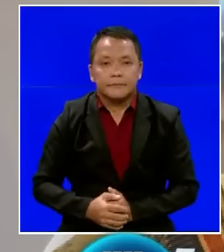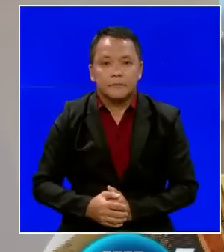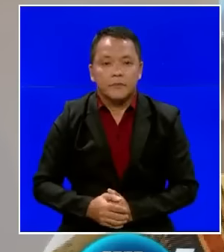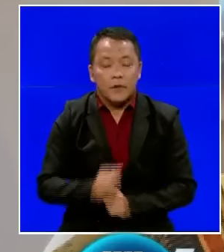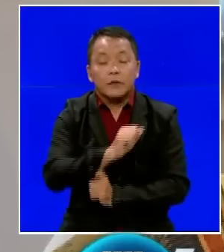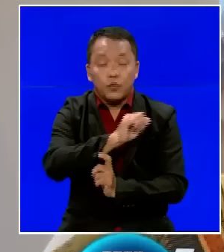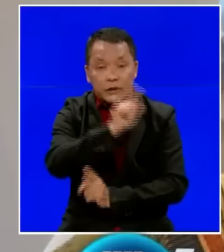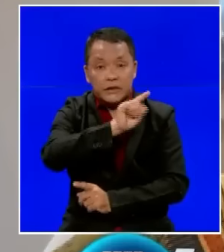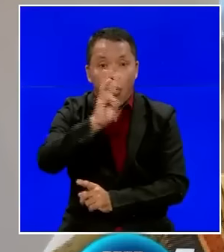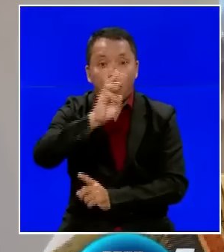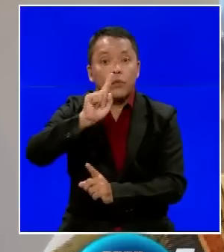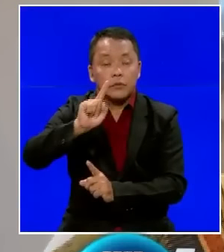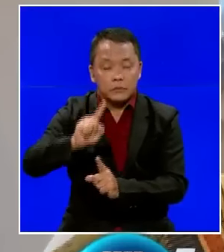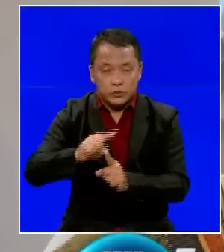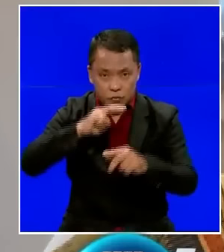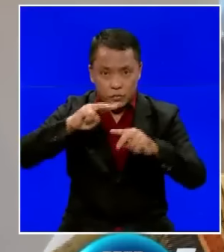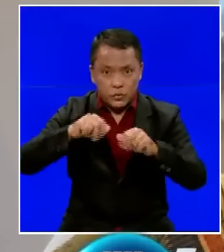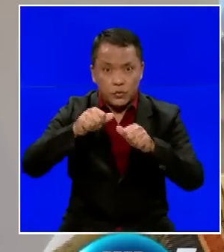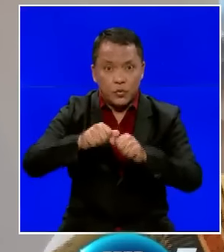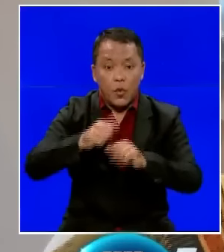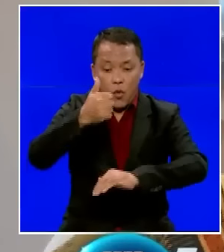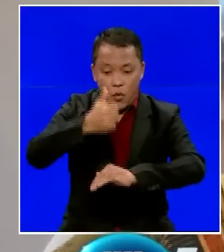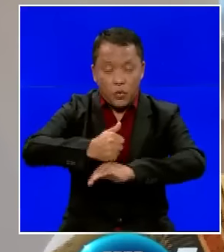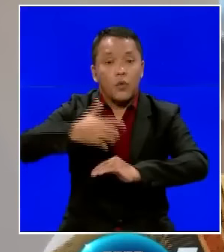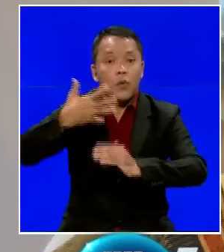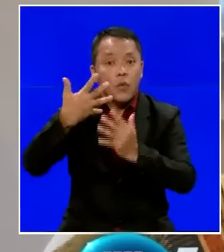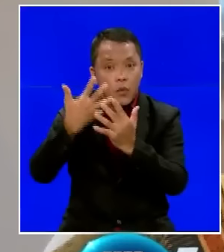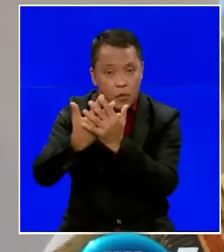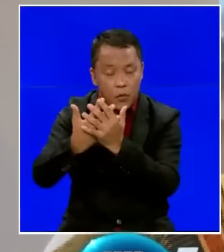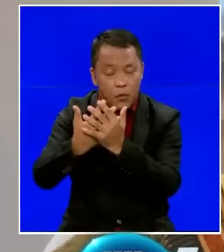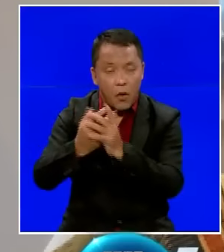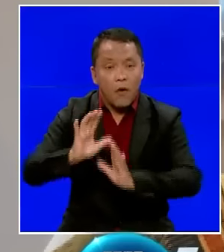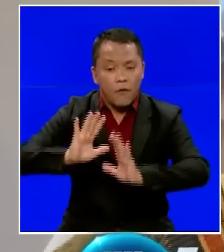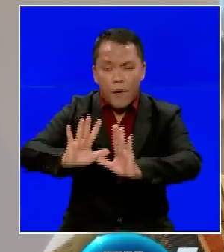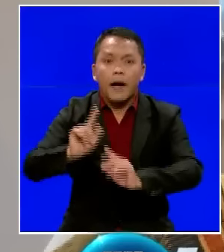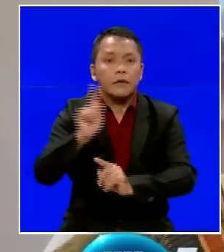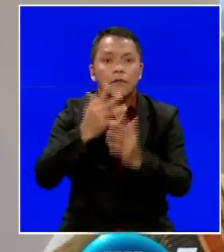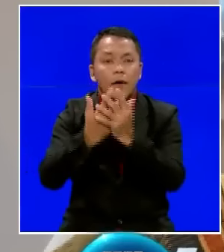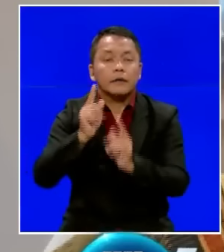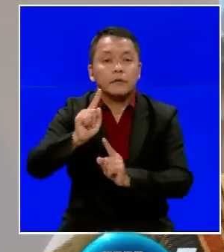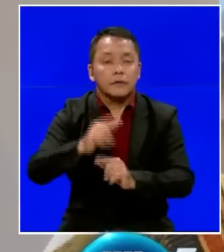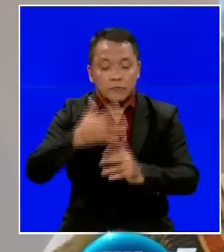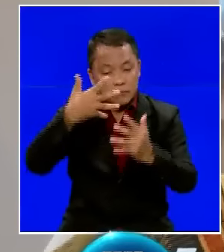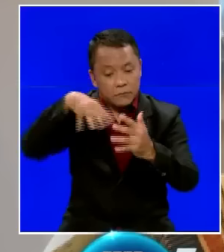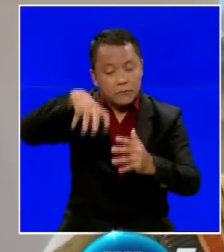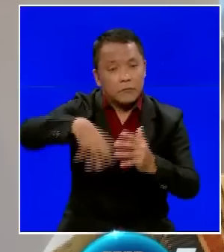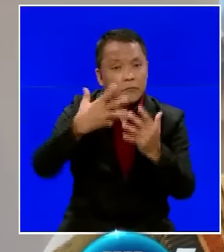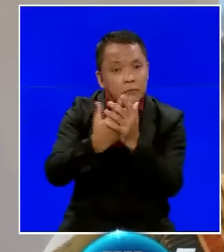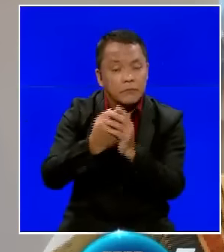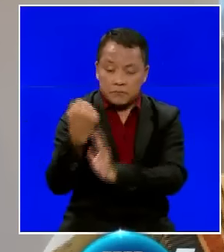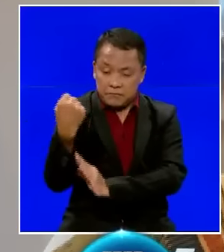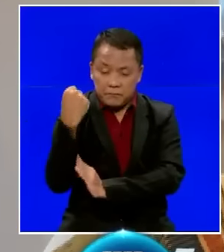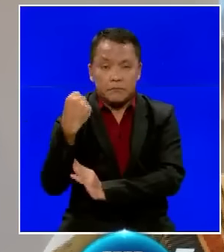ที่6ก็ดูที่อธิบดีกรมราชทัณฑ์ว่าจะไปฝากที่ไหนที่เรือนจำมีความมั่นคง